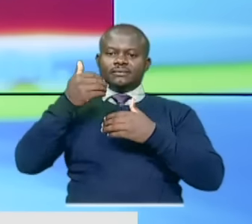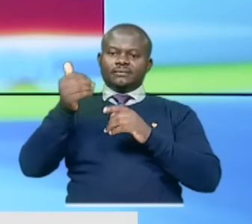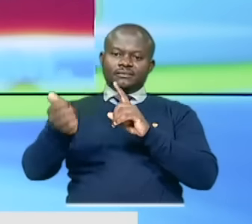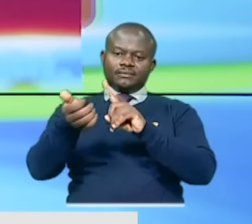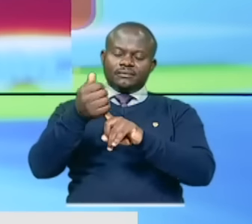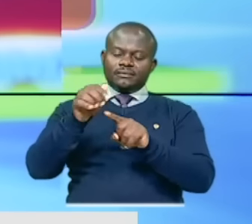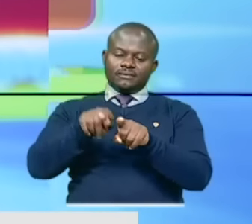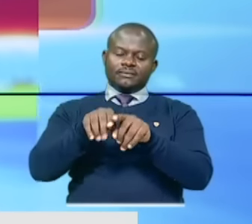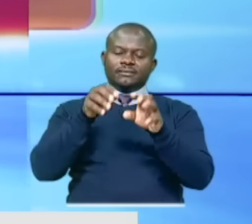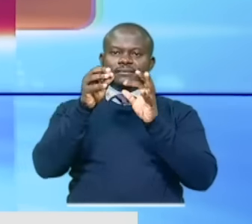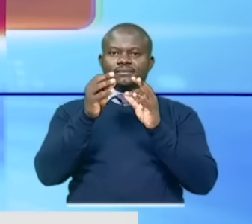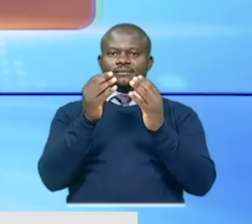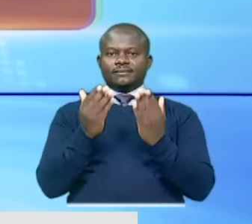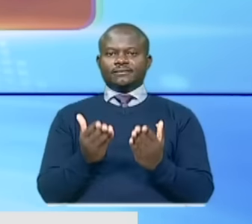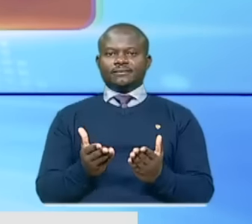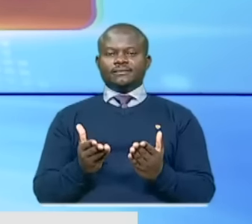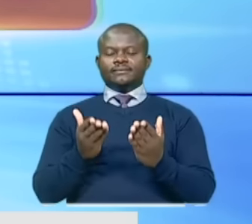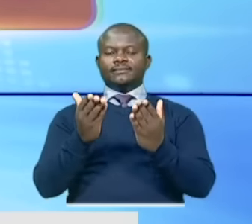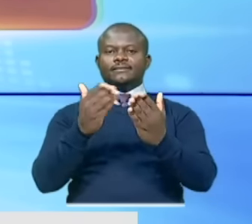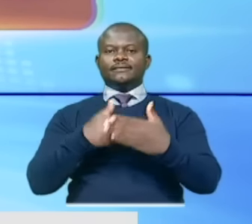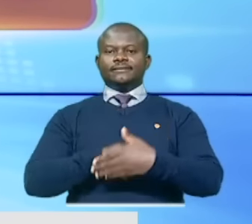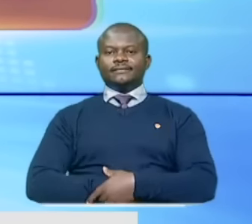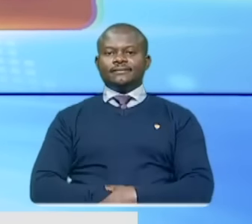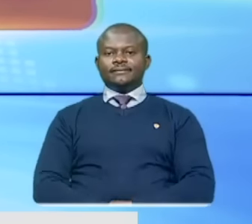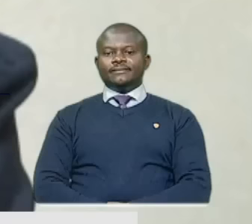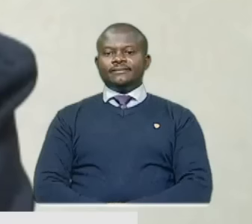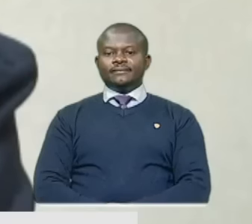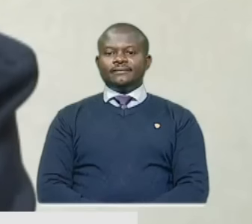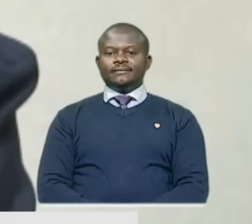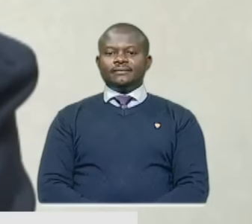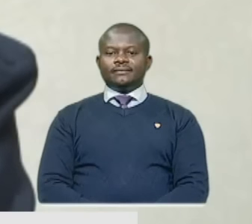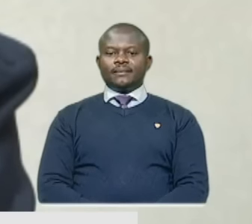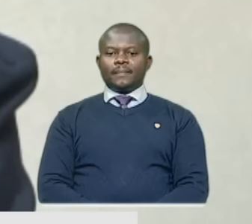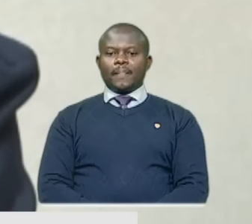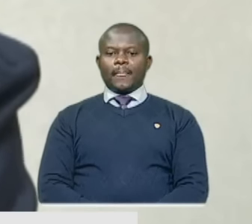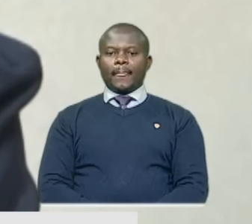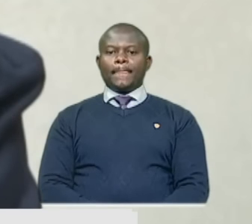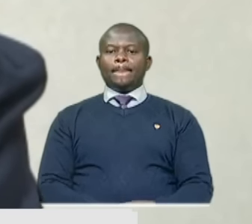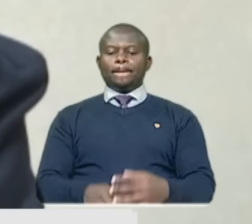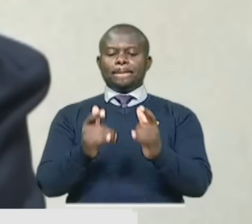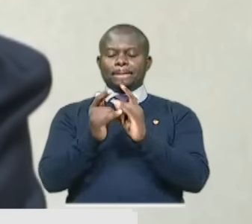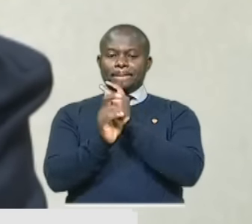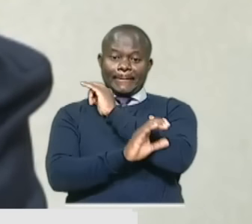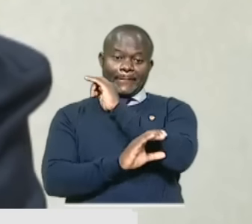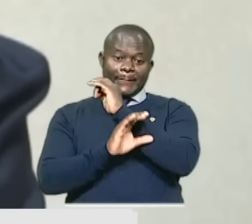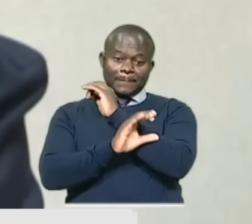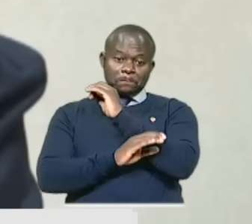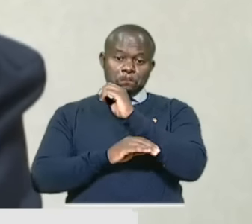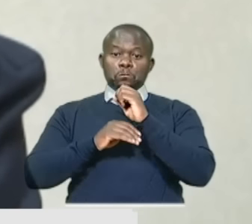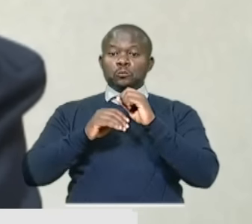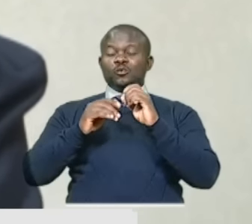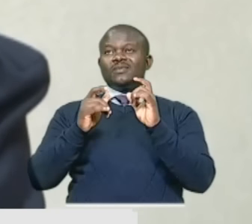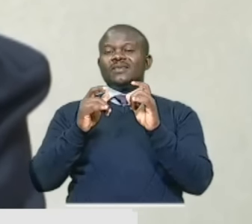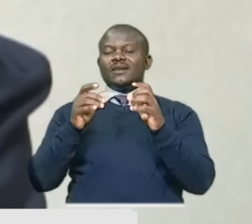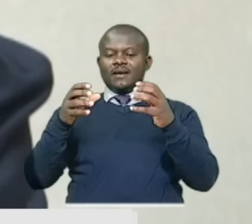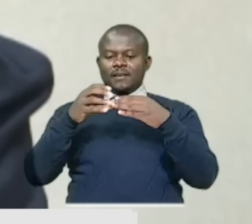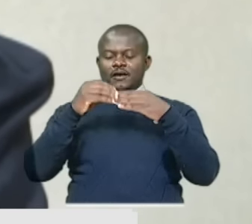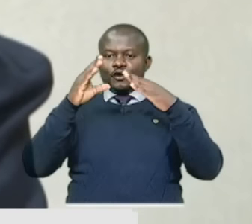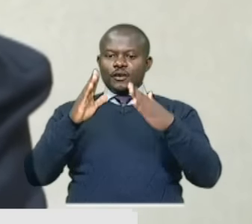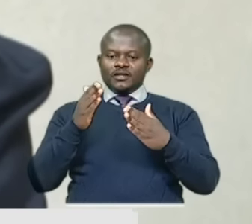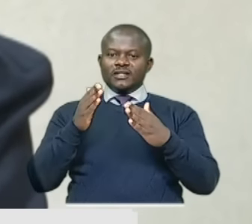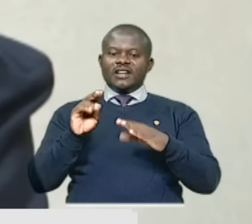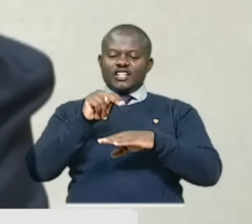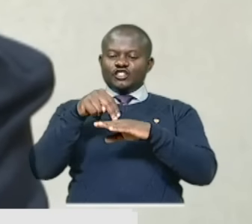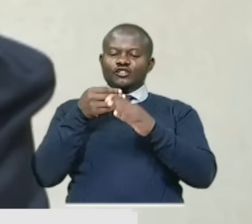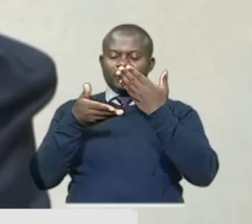nawe yaganiriye na Televiziyo Rwanda uyu munsi Uyu mushyikirano ku nshuro ya 19 ufite umwihariko kubera